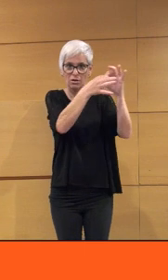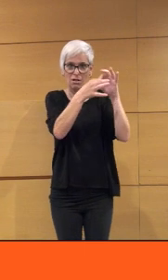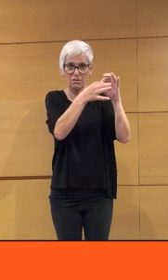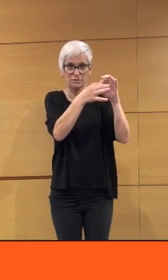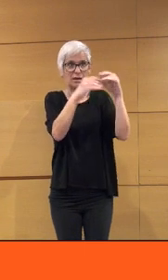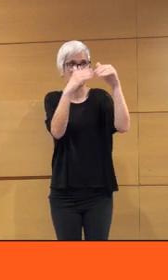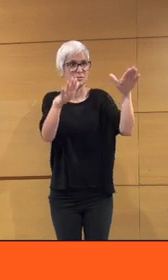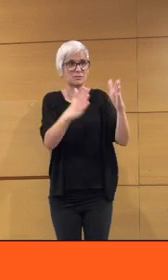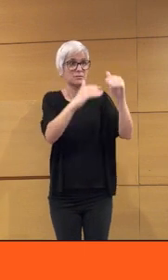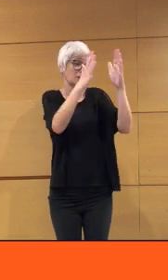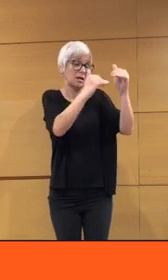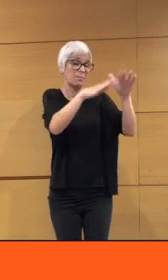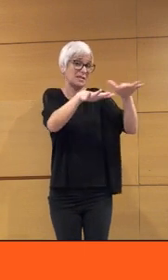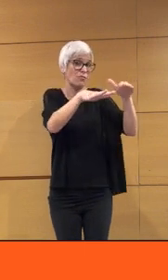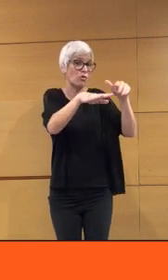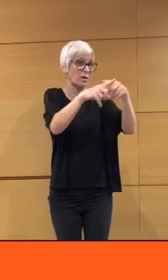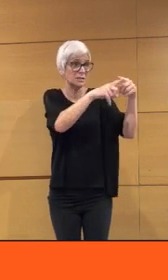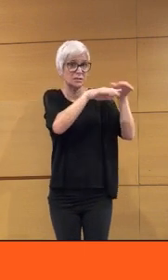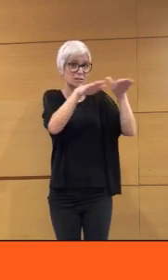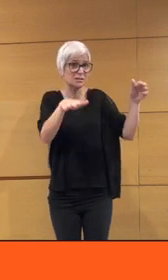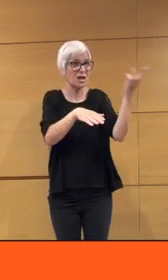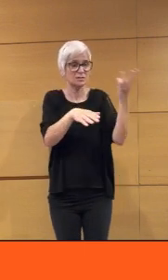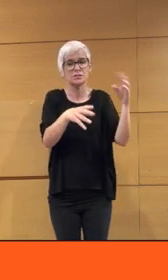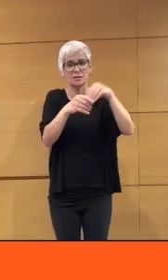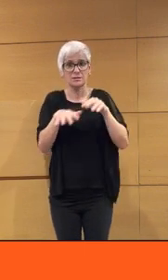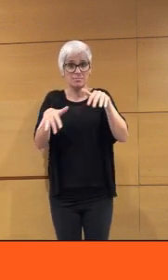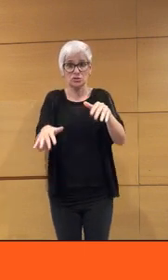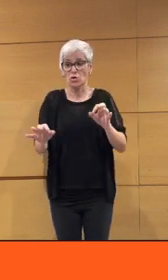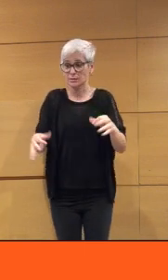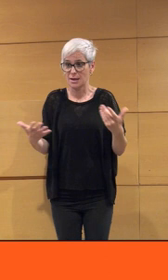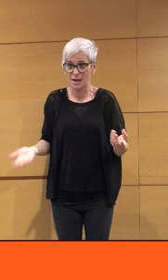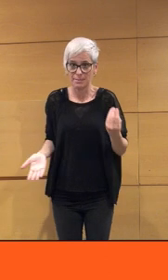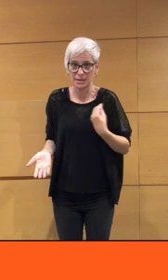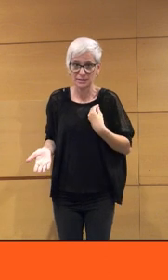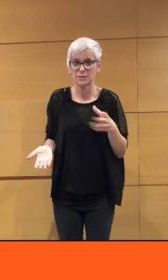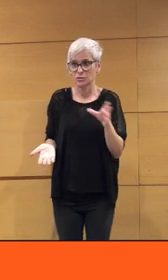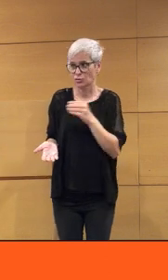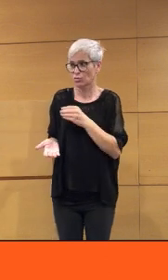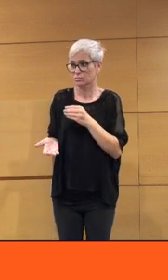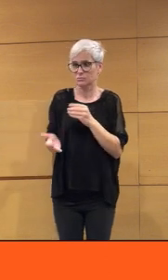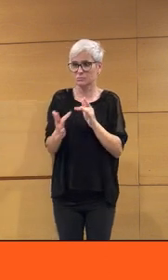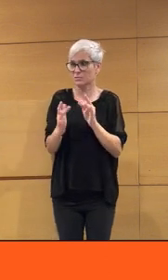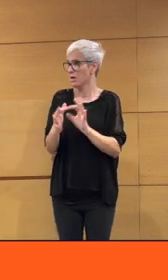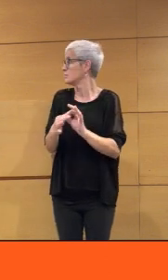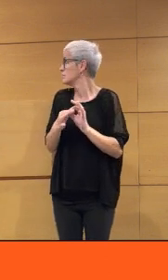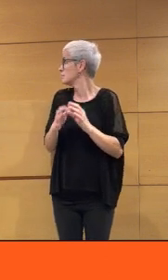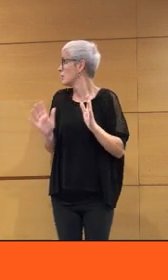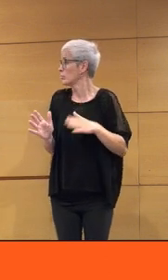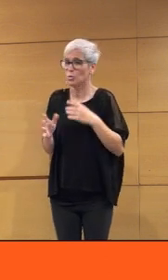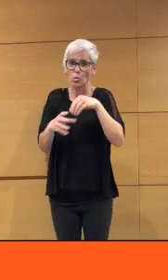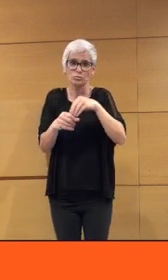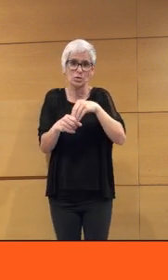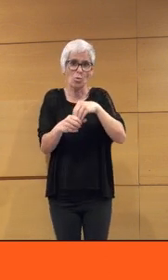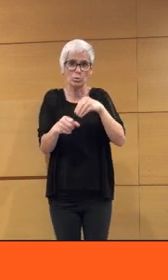diferents plataformes. I tot això dins d'un entorn immersiu, on ara mateix seríeu tots avatars, no? I podríem interaccionar